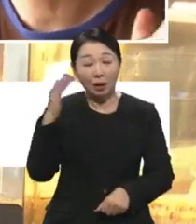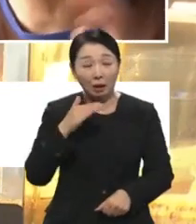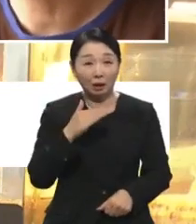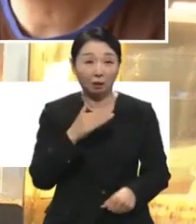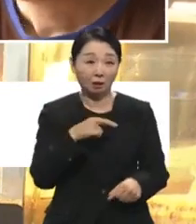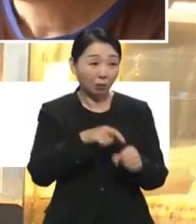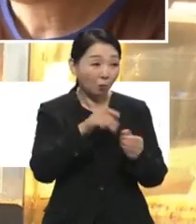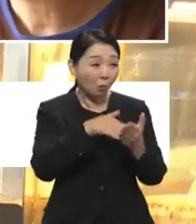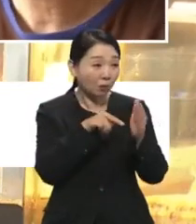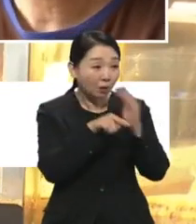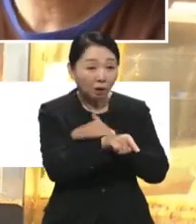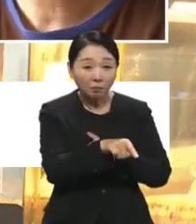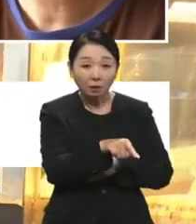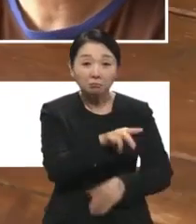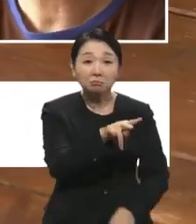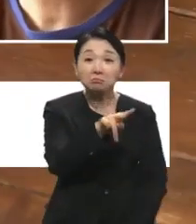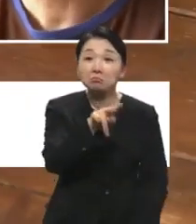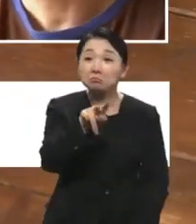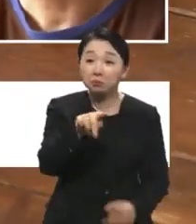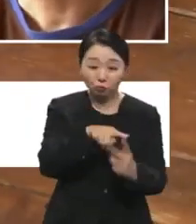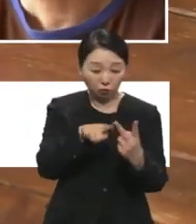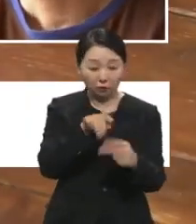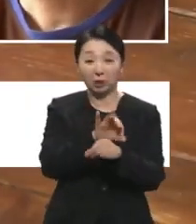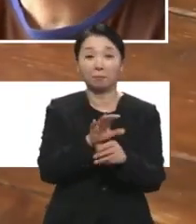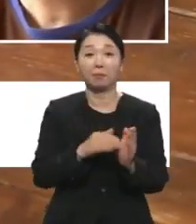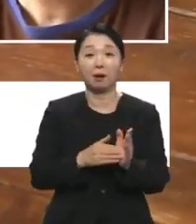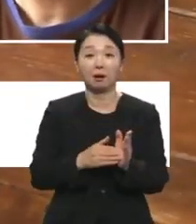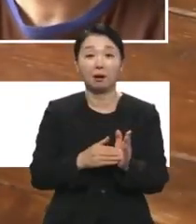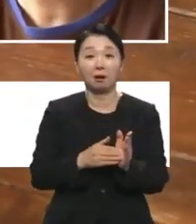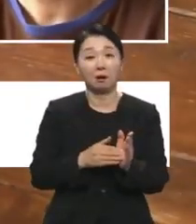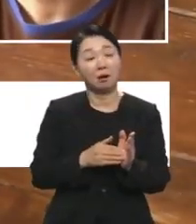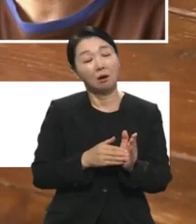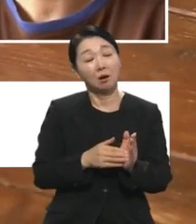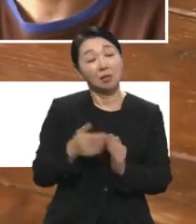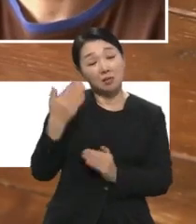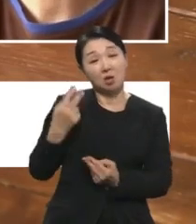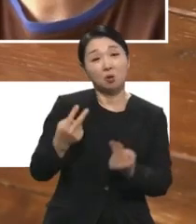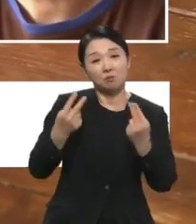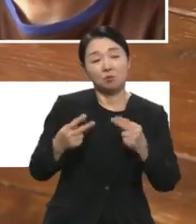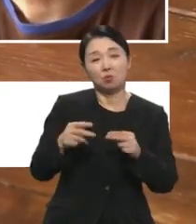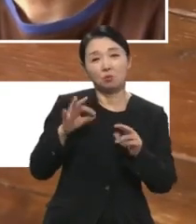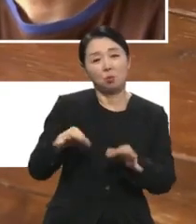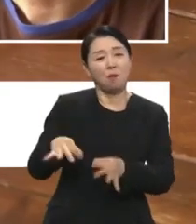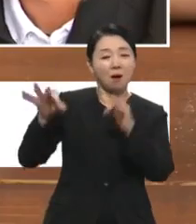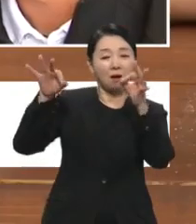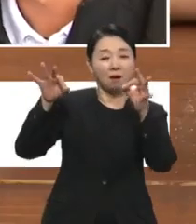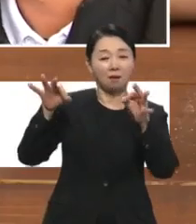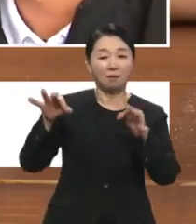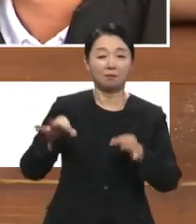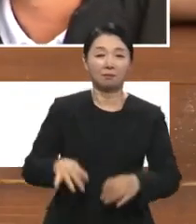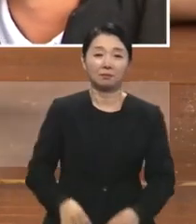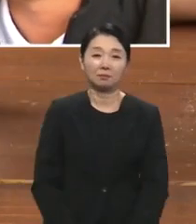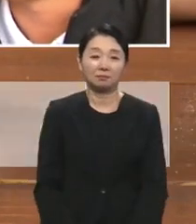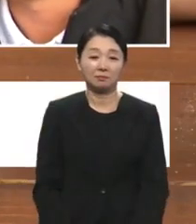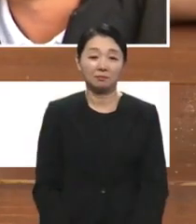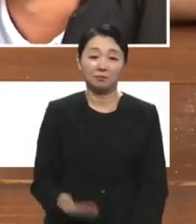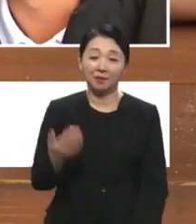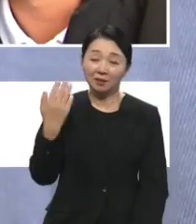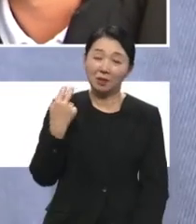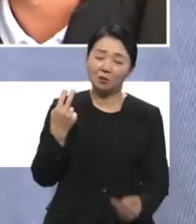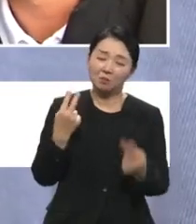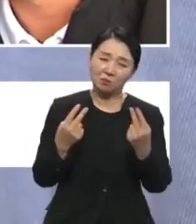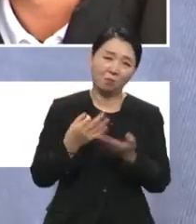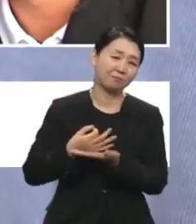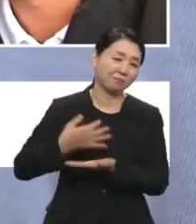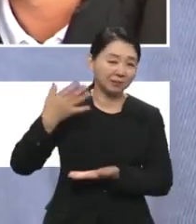분식 쪽을 들렀거든요 그래서 이렇게 두 가지를 샀는데 이것 또한 예전비에서 물가가 너무 많이 올랐어요 예전보다 많이